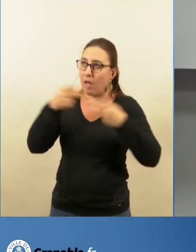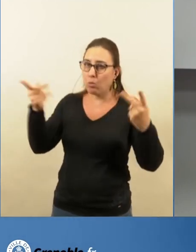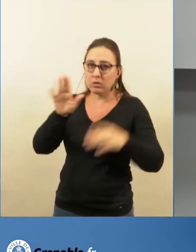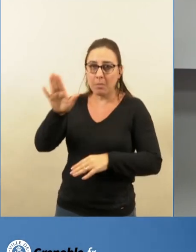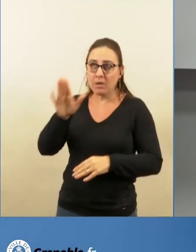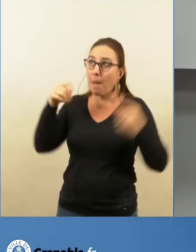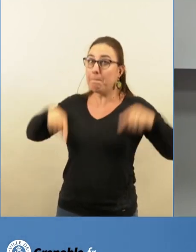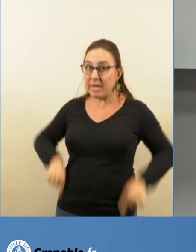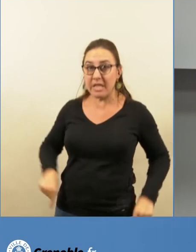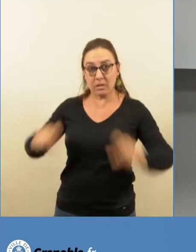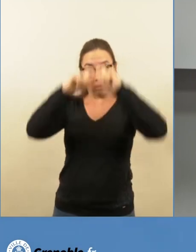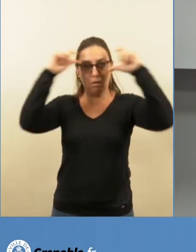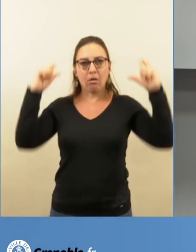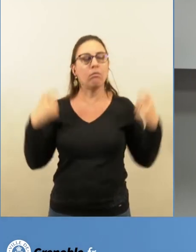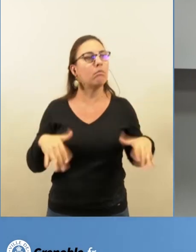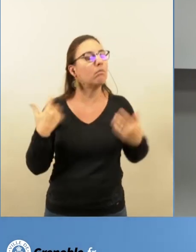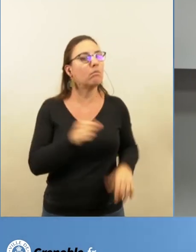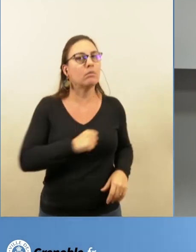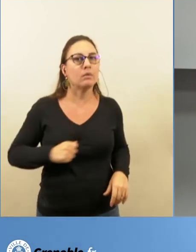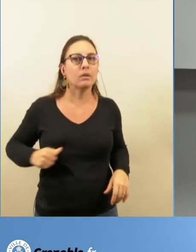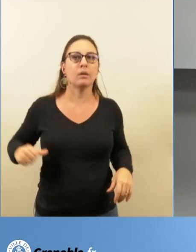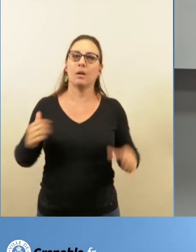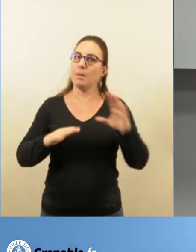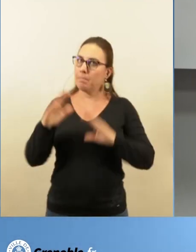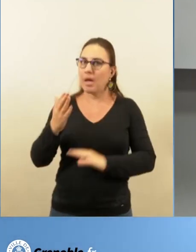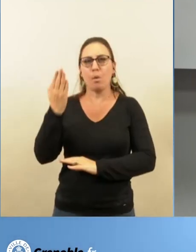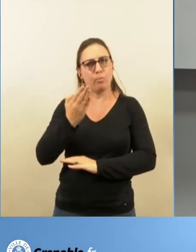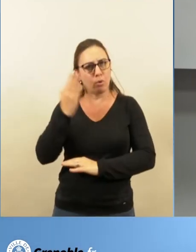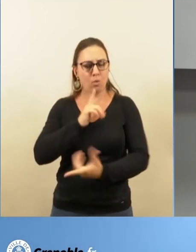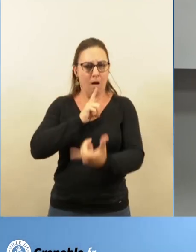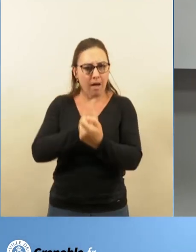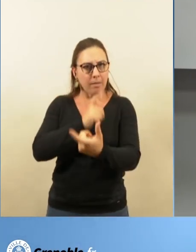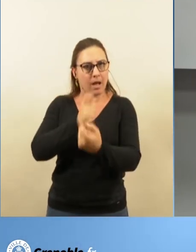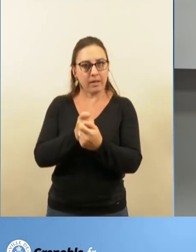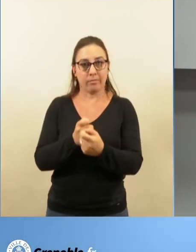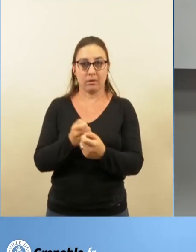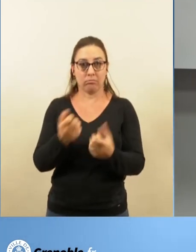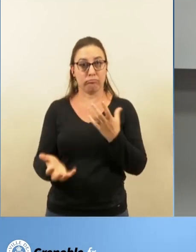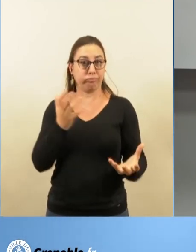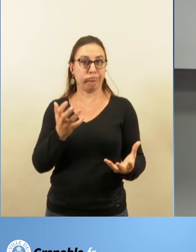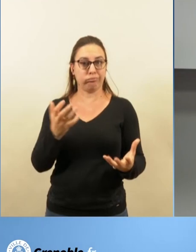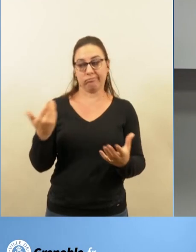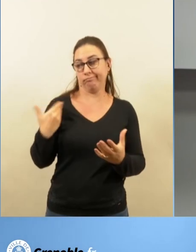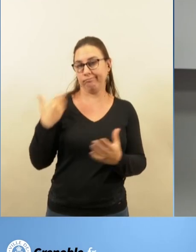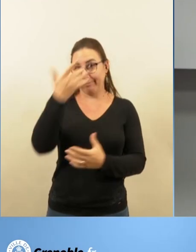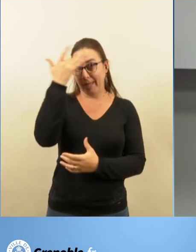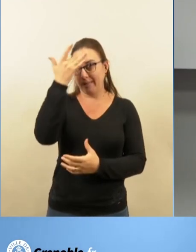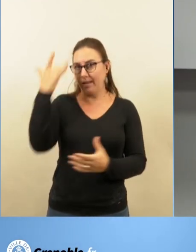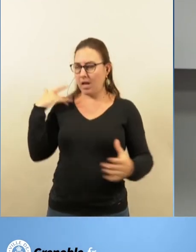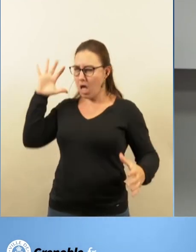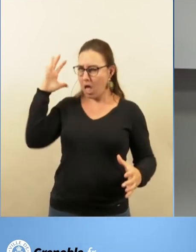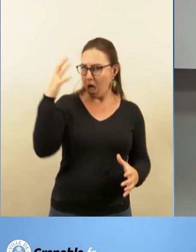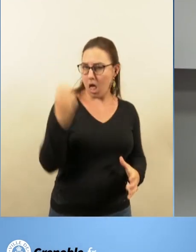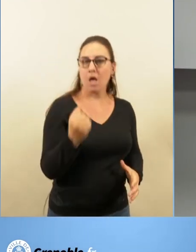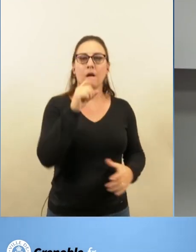la transition mais par contre il y a un vrai besoin pour s'adapter on l'a vu l'été dernier et les épisodes de sécheresse